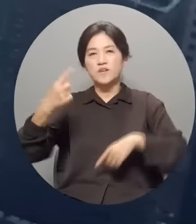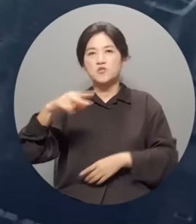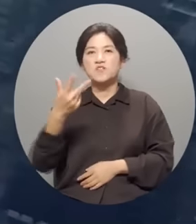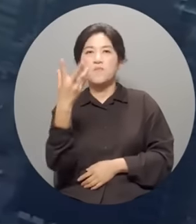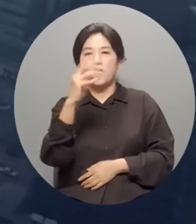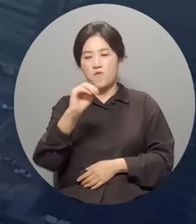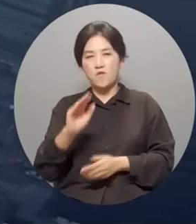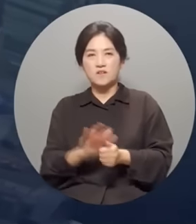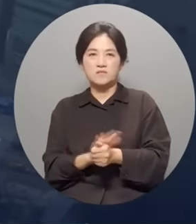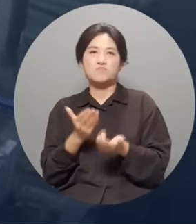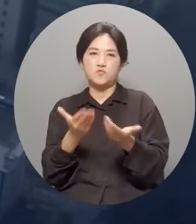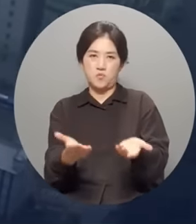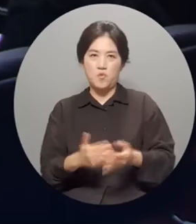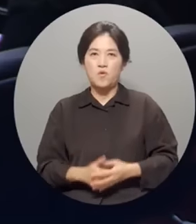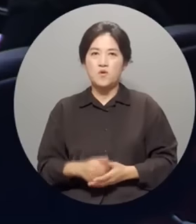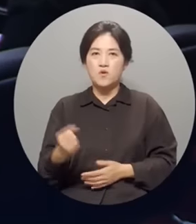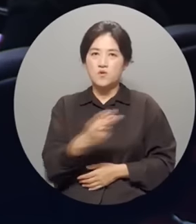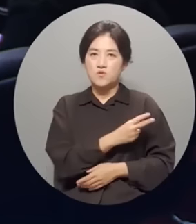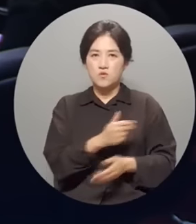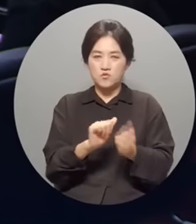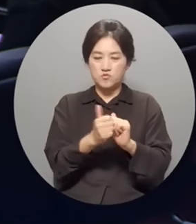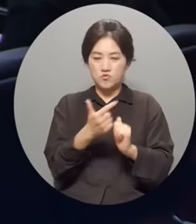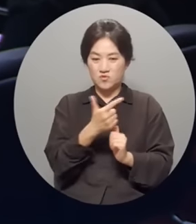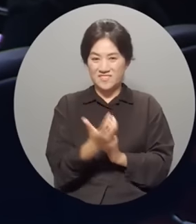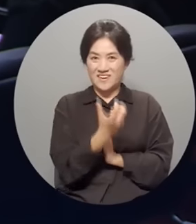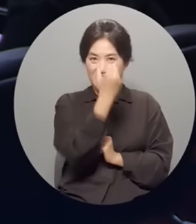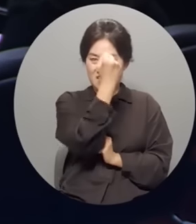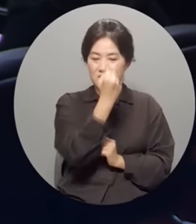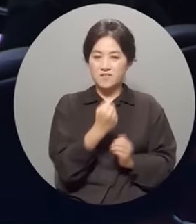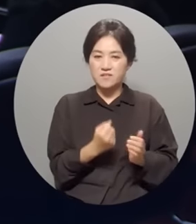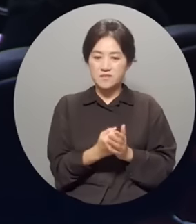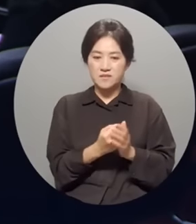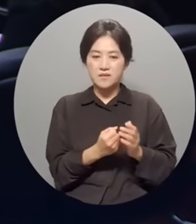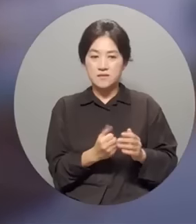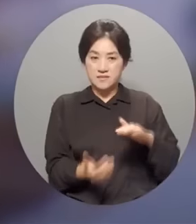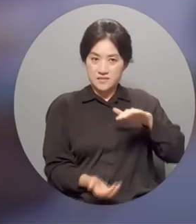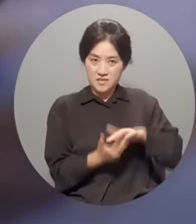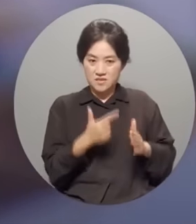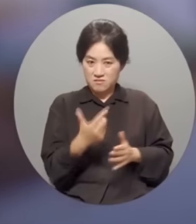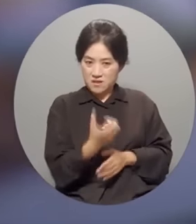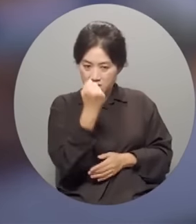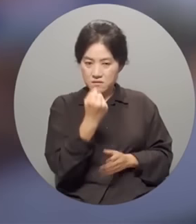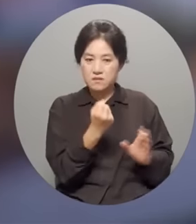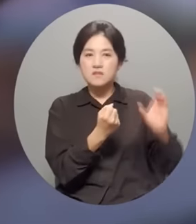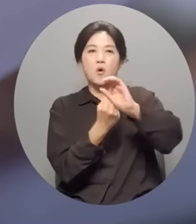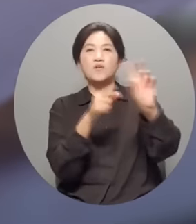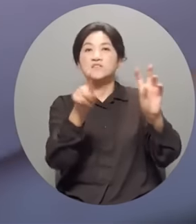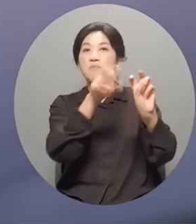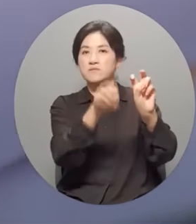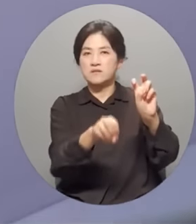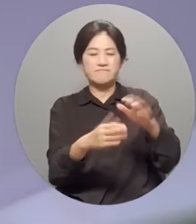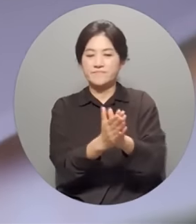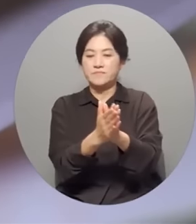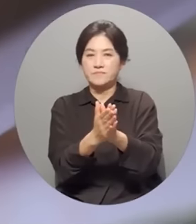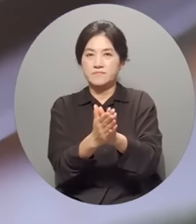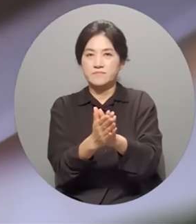원까지 크게 확대합니다. 또 최대 주주가 보유한 주식에 별도로 적용하던 20% 할증 평가는 폐지하기로